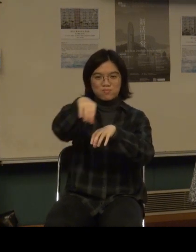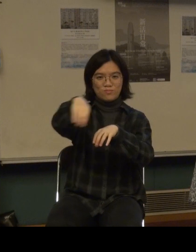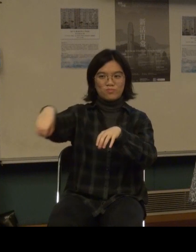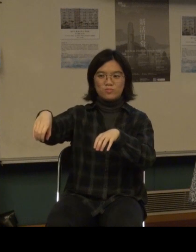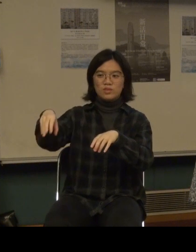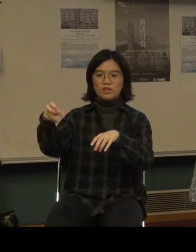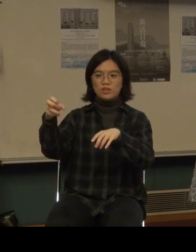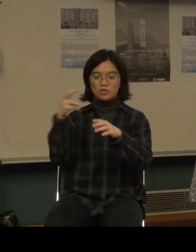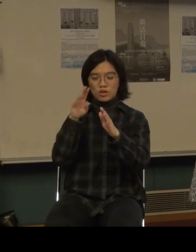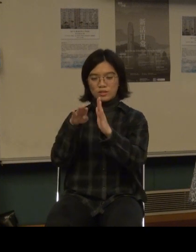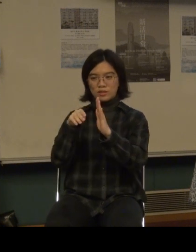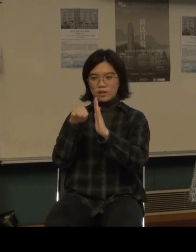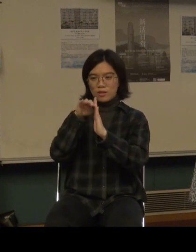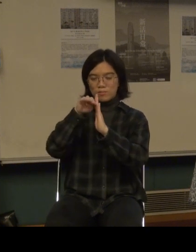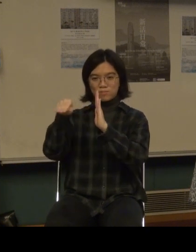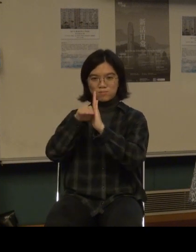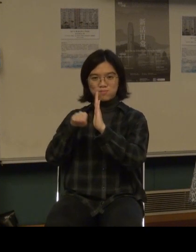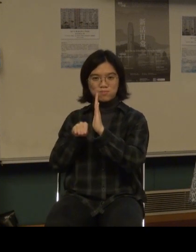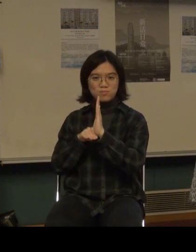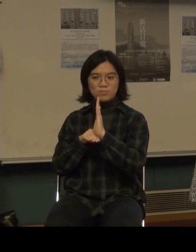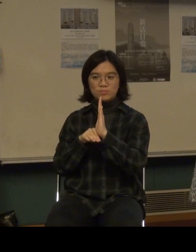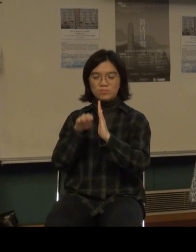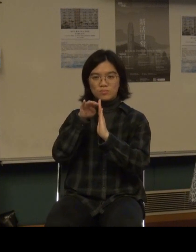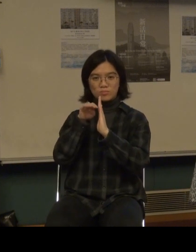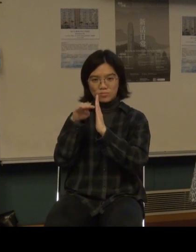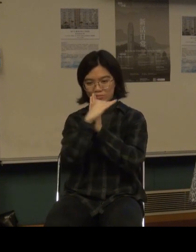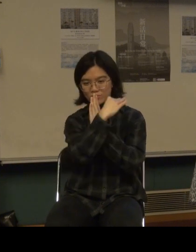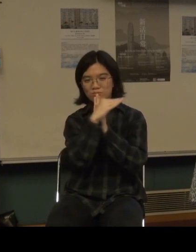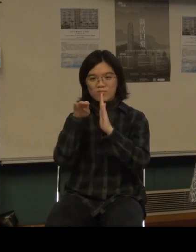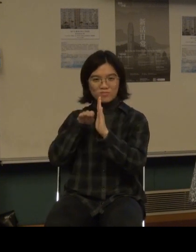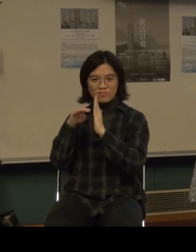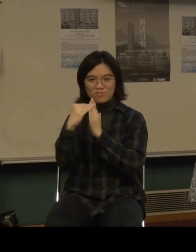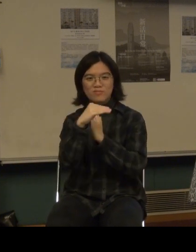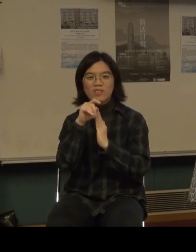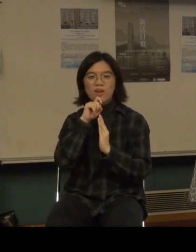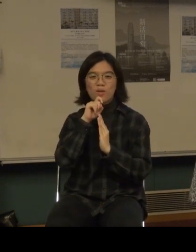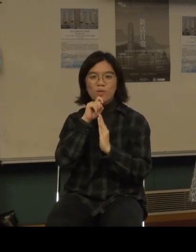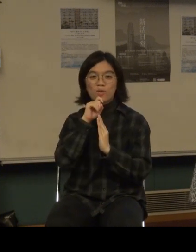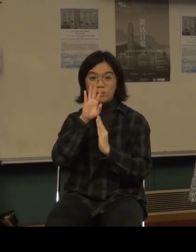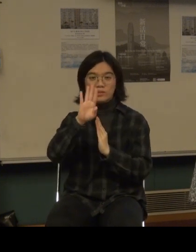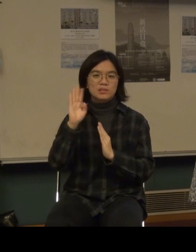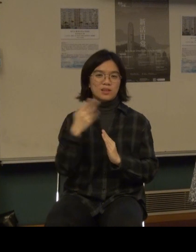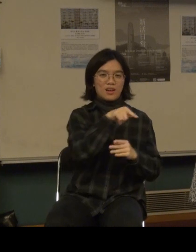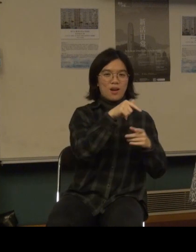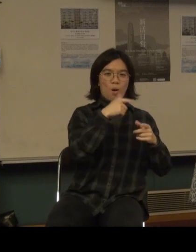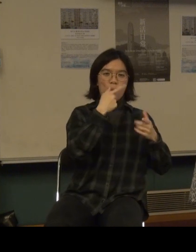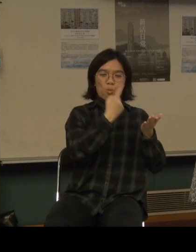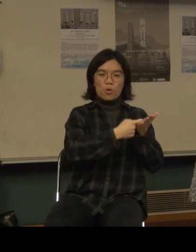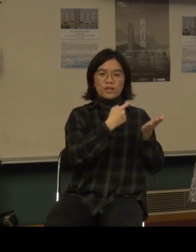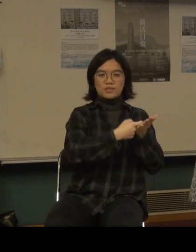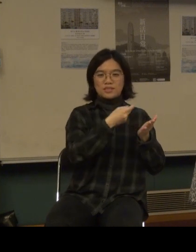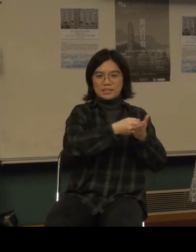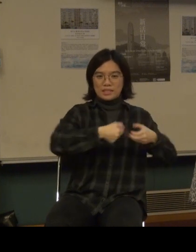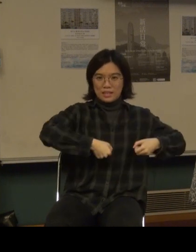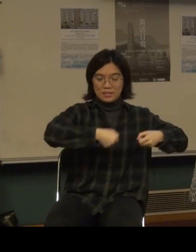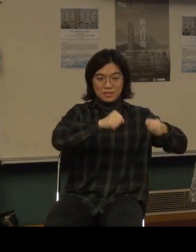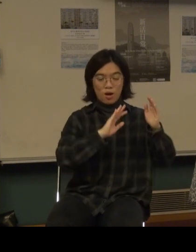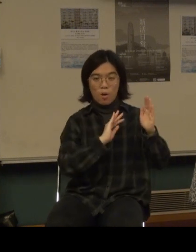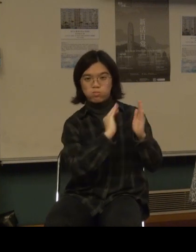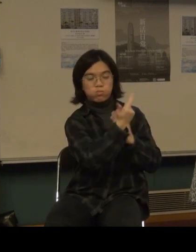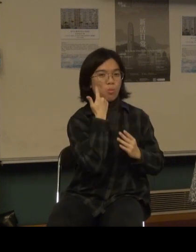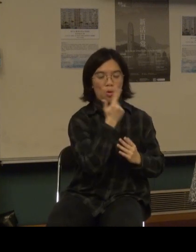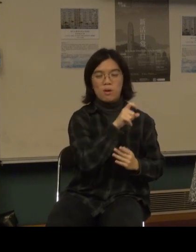咧圍住間學校嘅。咁啊，但係佢又亦都係冇灣仔街市咁強烈嘅一個弧形嘅流線